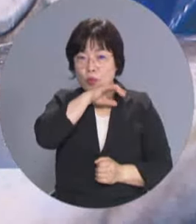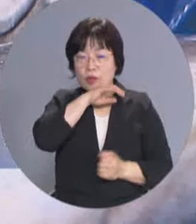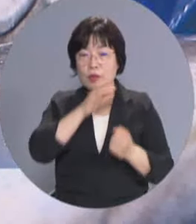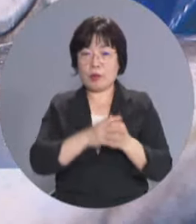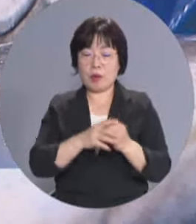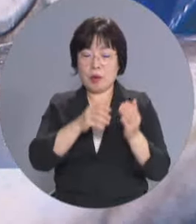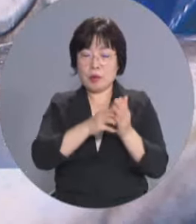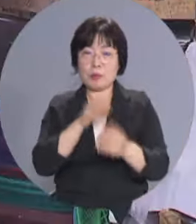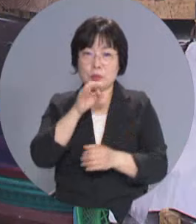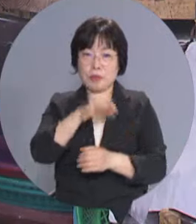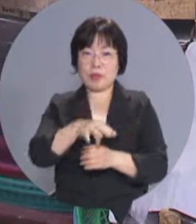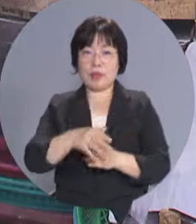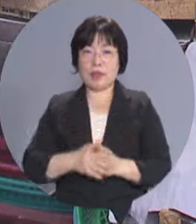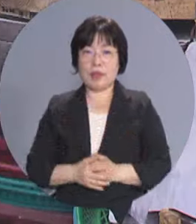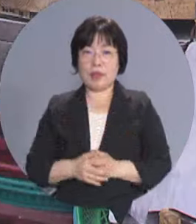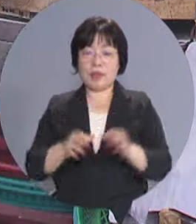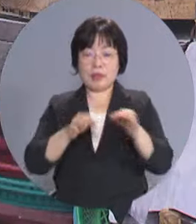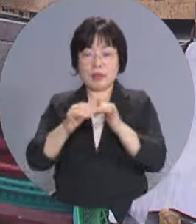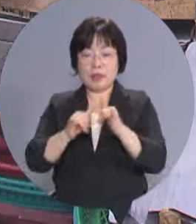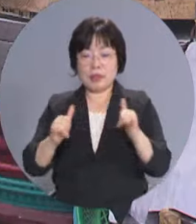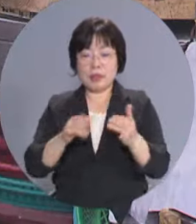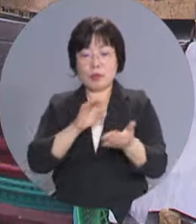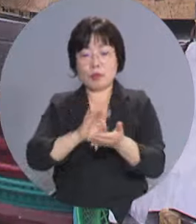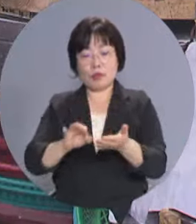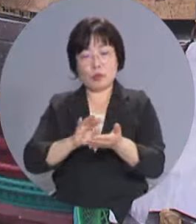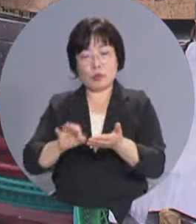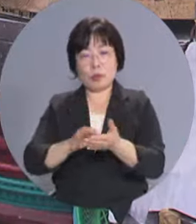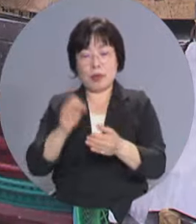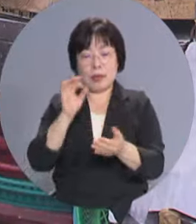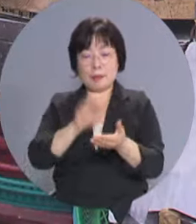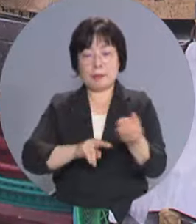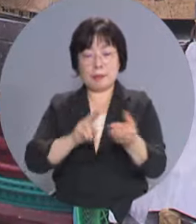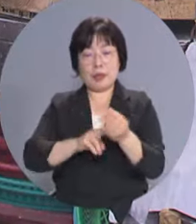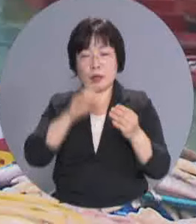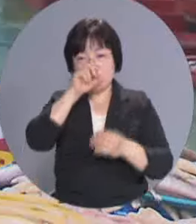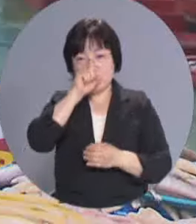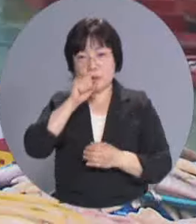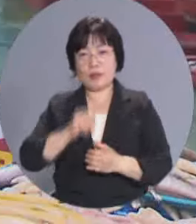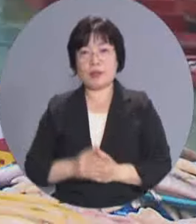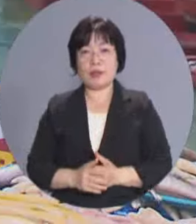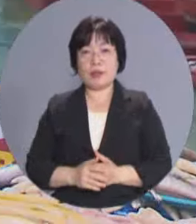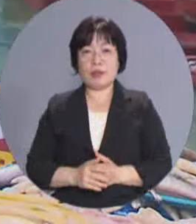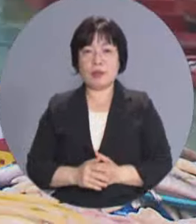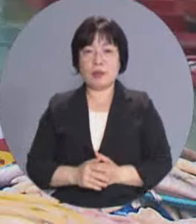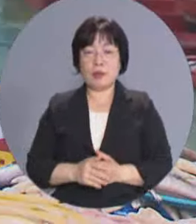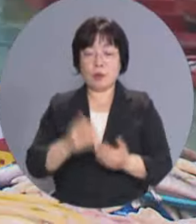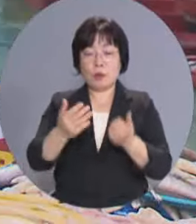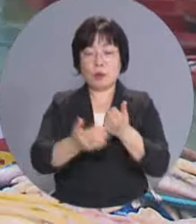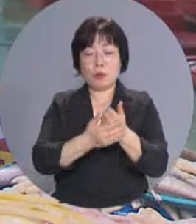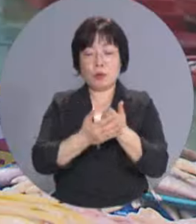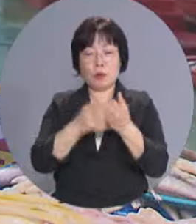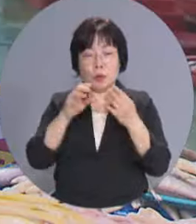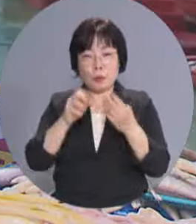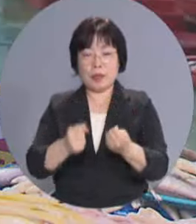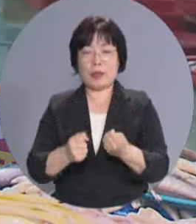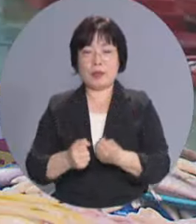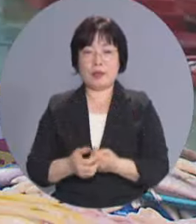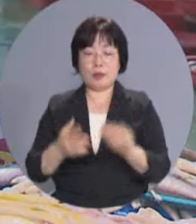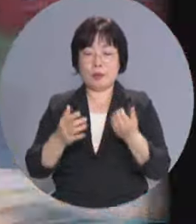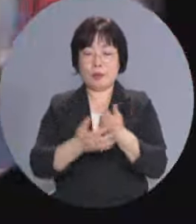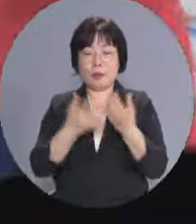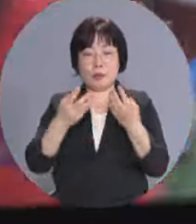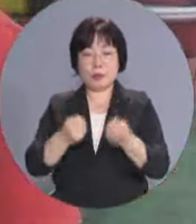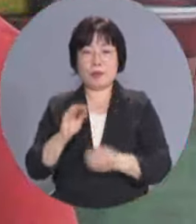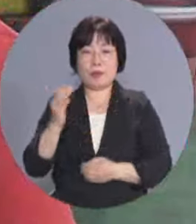몇 푼 받아갔어요. 상인들도 소비가 늘었다며 반기고 있습니다. 도움이 되지요. 안 하는 것보다 훨씬 도움이